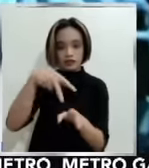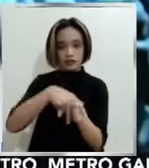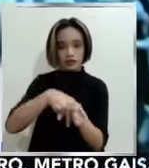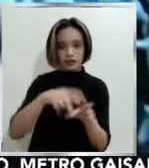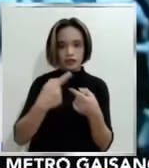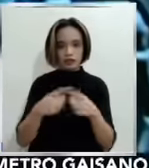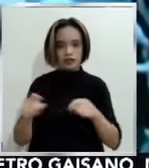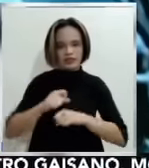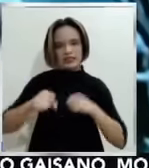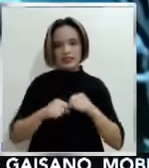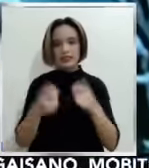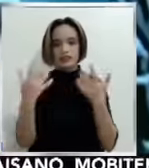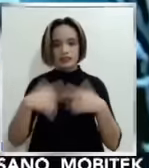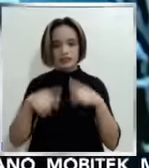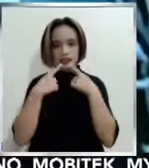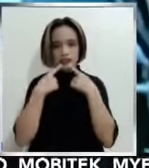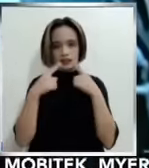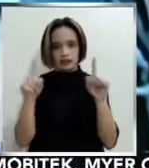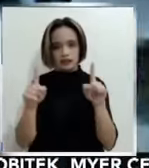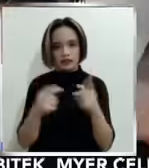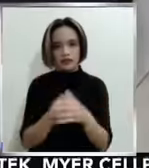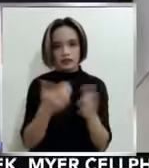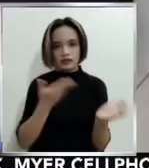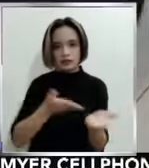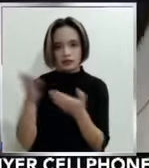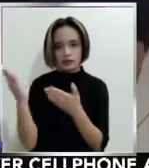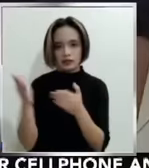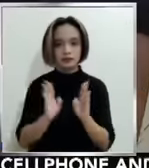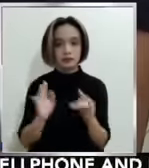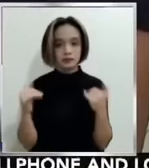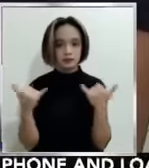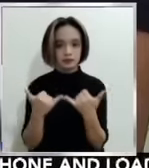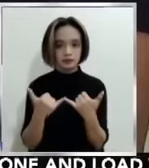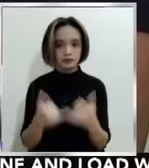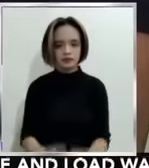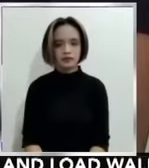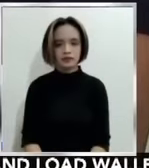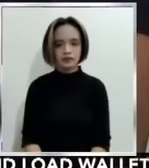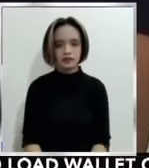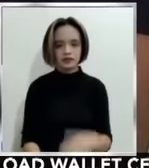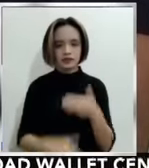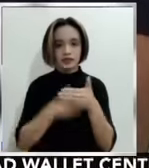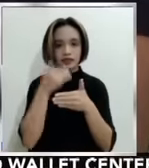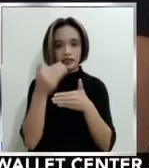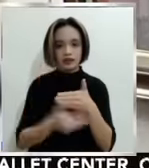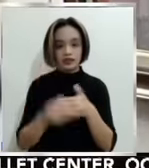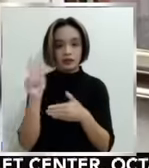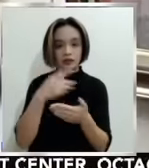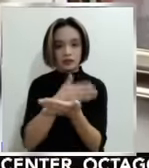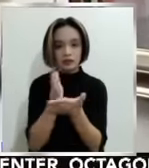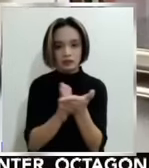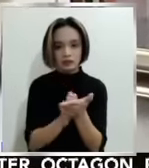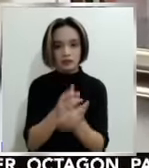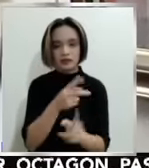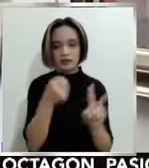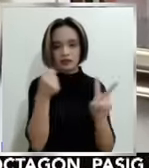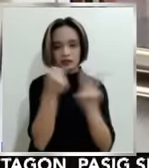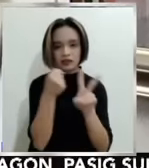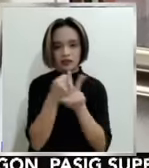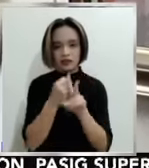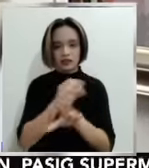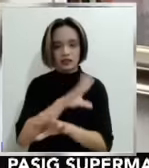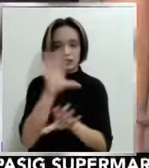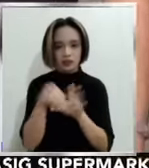sa wakas ay masukol at madala na sa barangay. Nabuhayan sa wakas ang ilang biktima, kabilang na ang isang ito na una raw